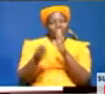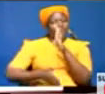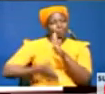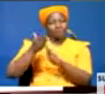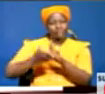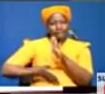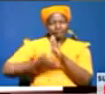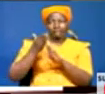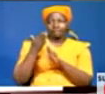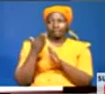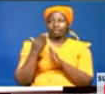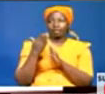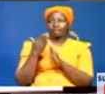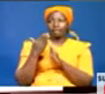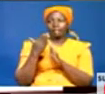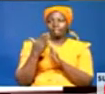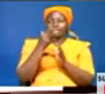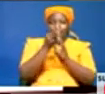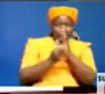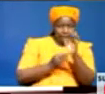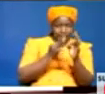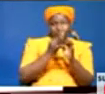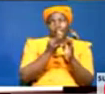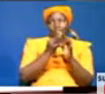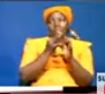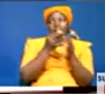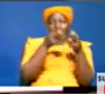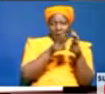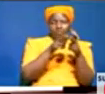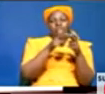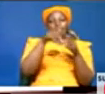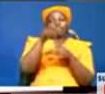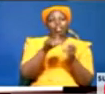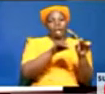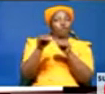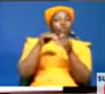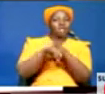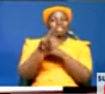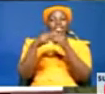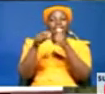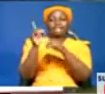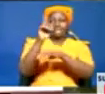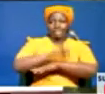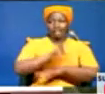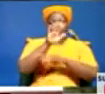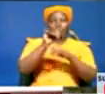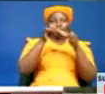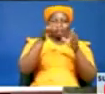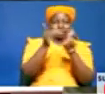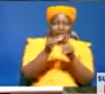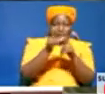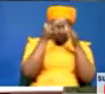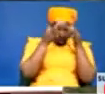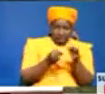effect and in any event within 90 days from the date of the judgment. Serikali ya kaunti